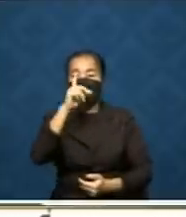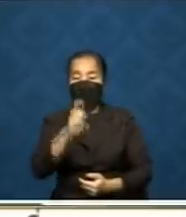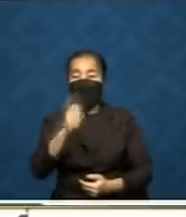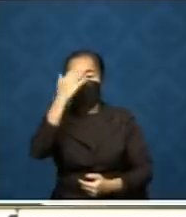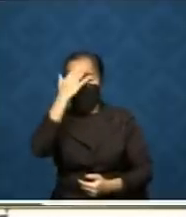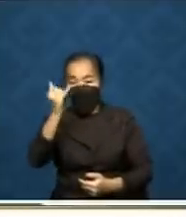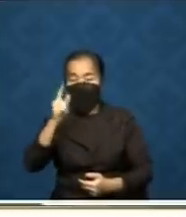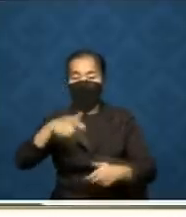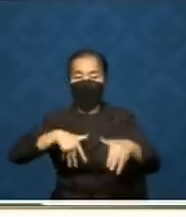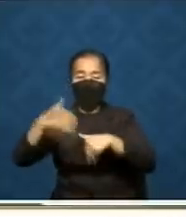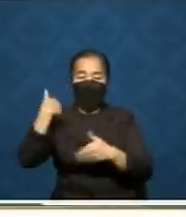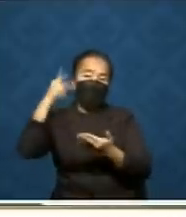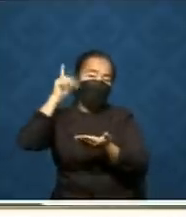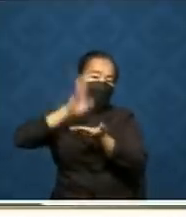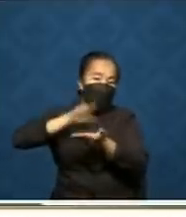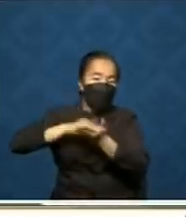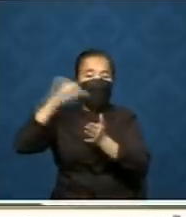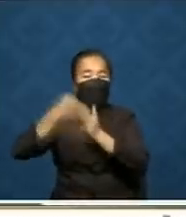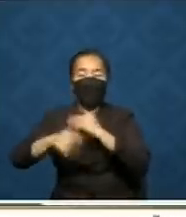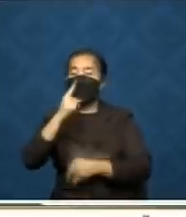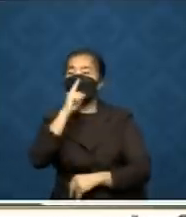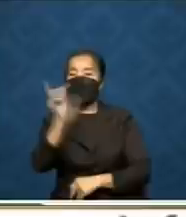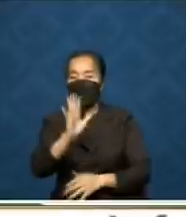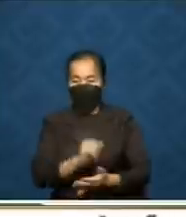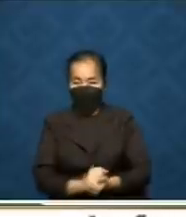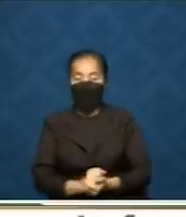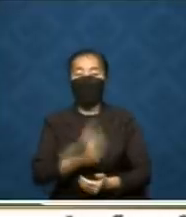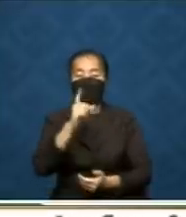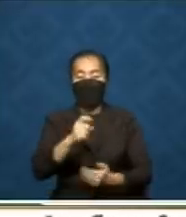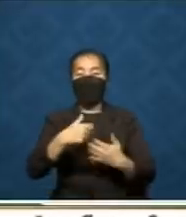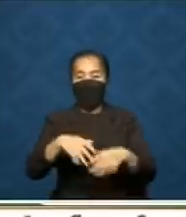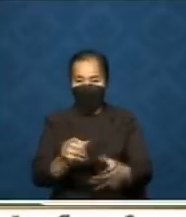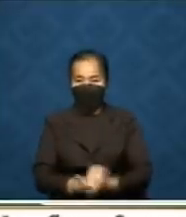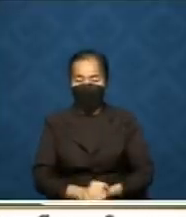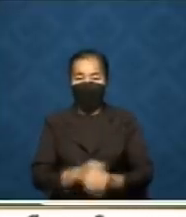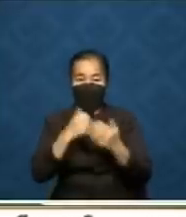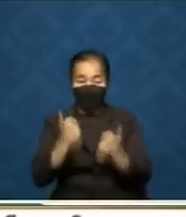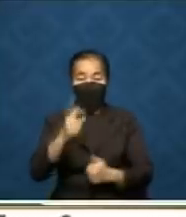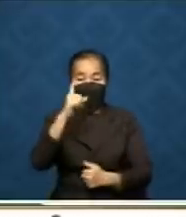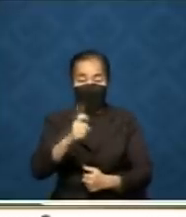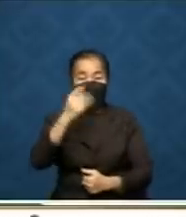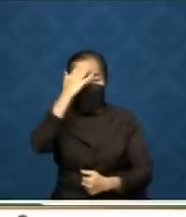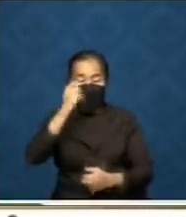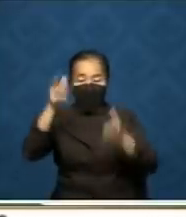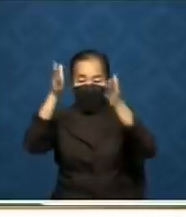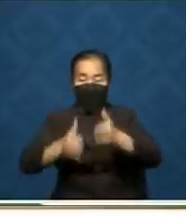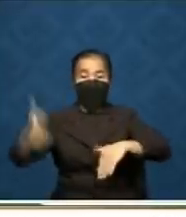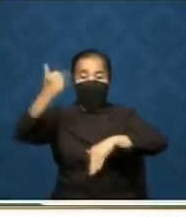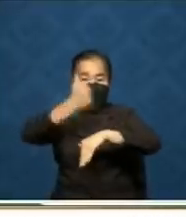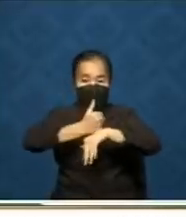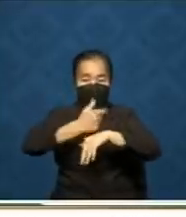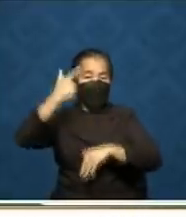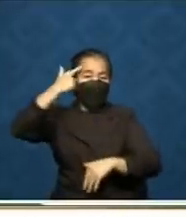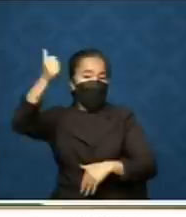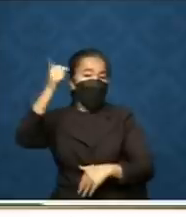ชนพิภพบกพร่องผิดพลาดก็ไม่ว่าก็ตายก็ตายอ้ะแต่ถ้าตายเพราะผู้นำไร้ภูมิปัญญาไร้วิสัย